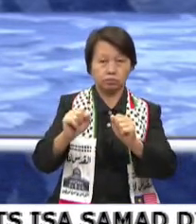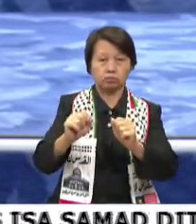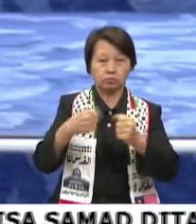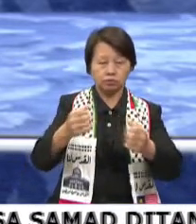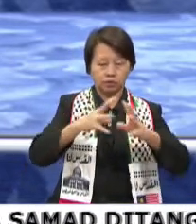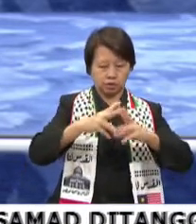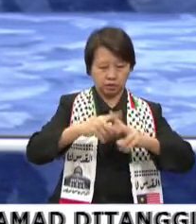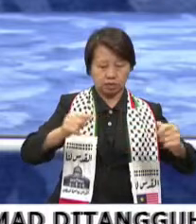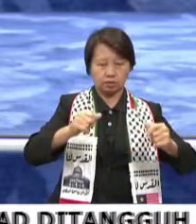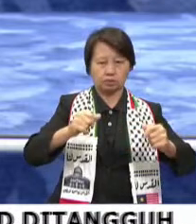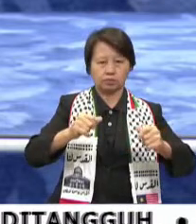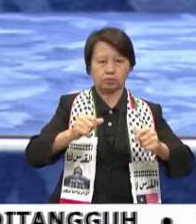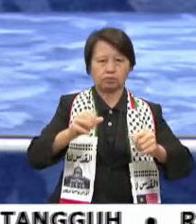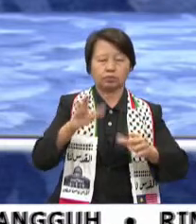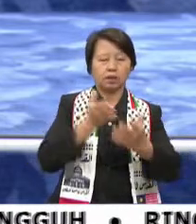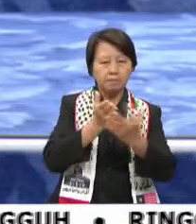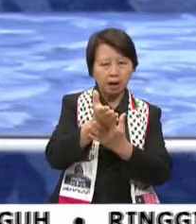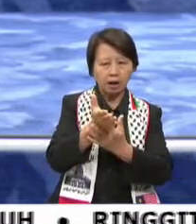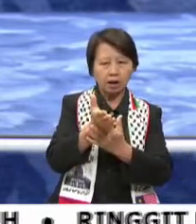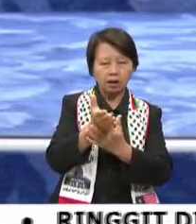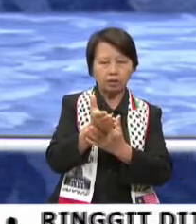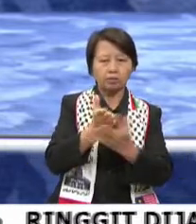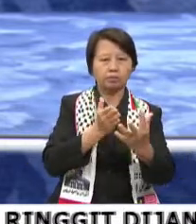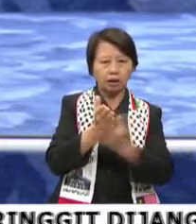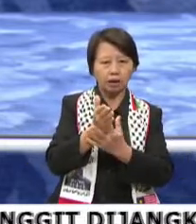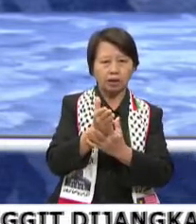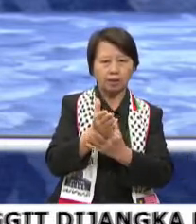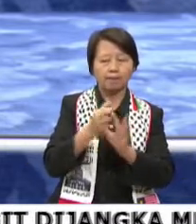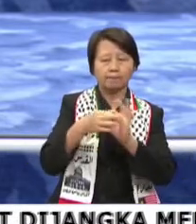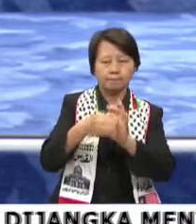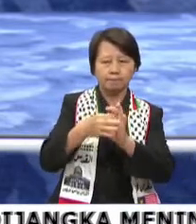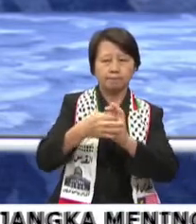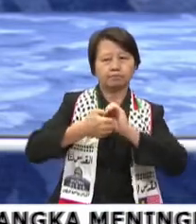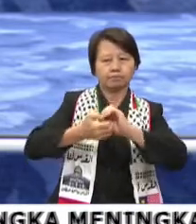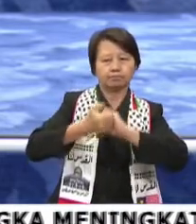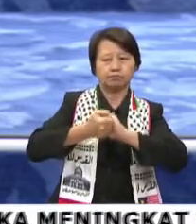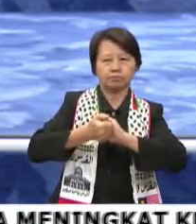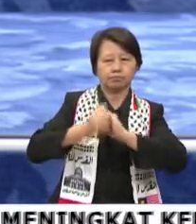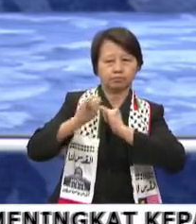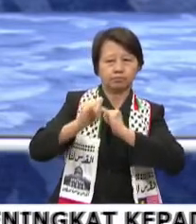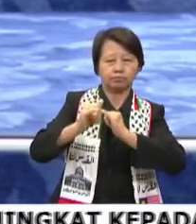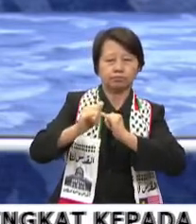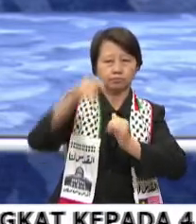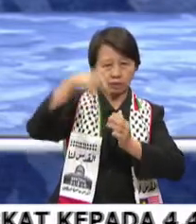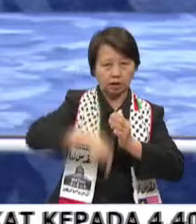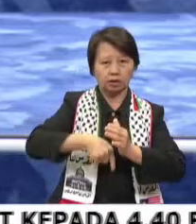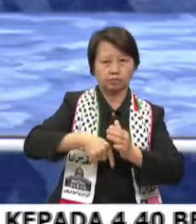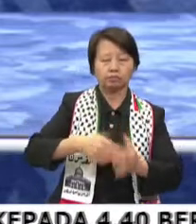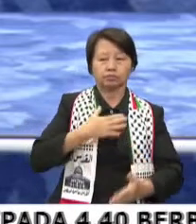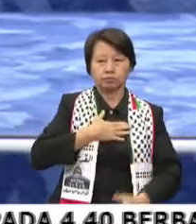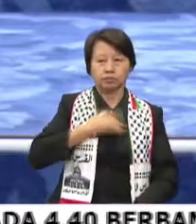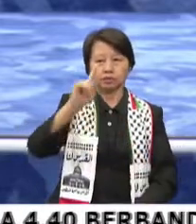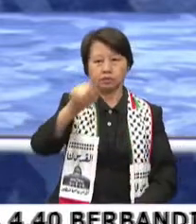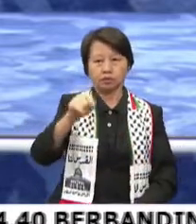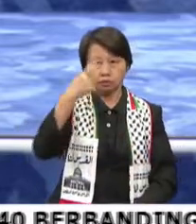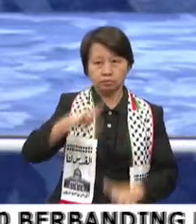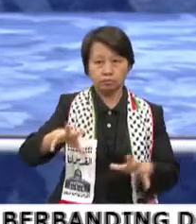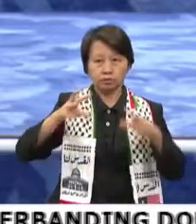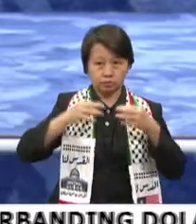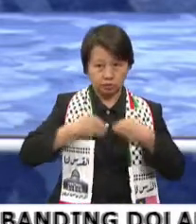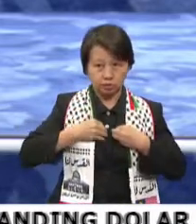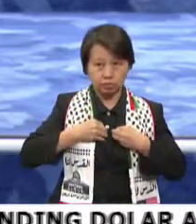dapat diselesaikan melalui kerjasama dan muafakat yang lebih mendalam soalannya tentang kesediaan saya untuk